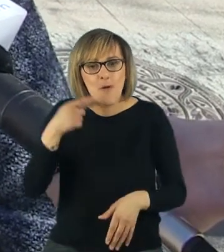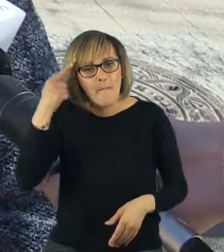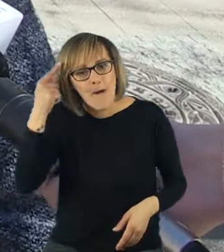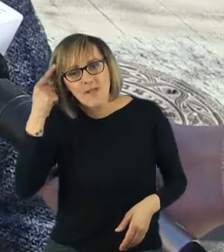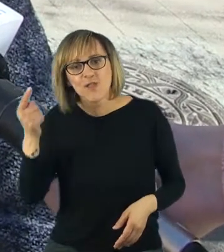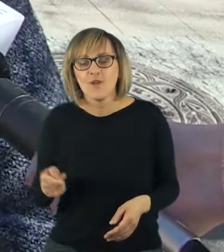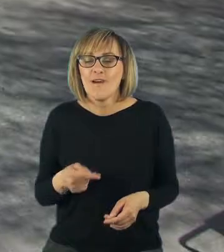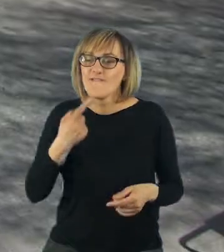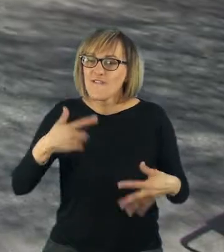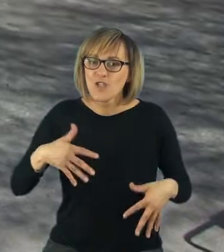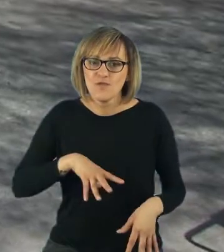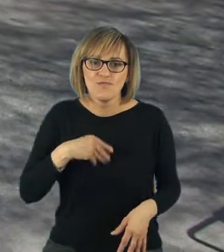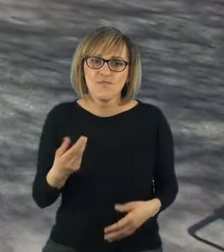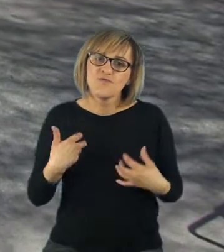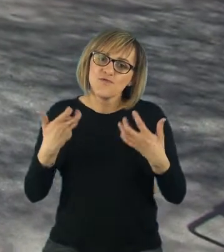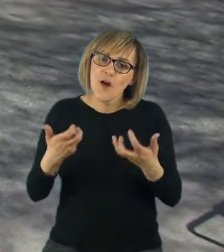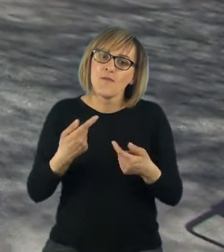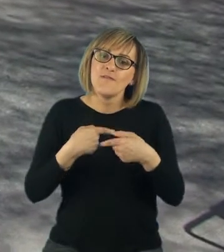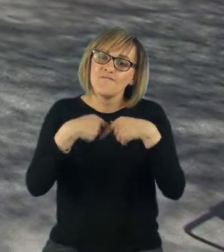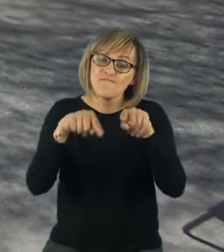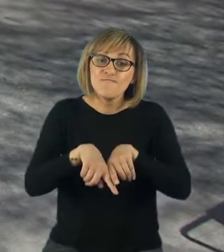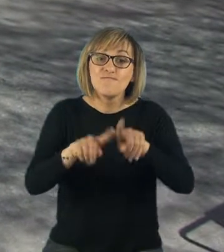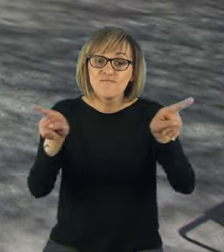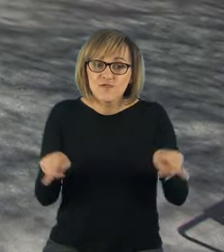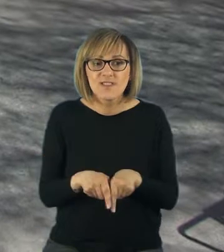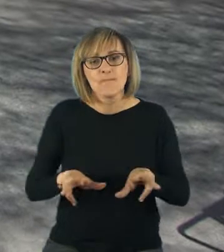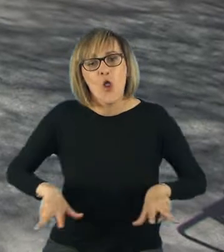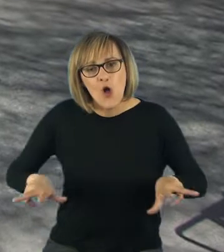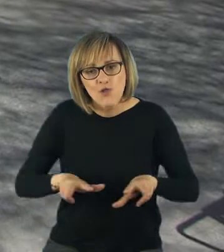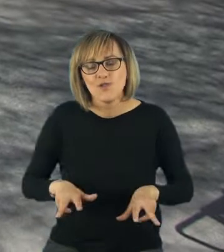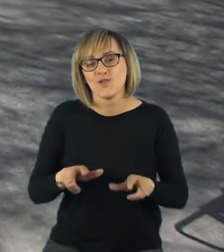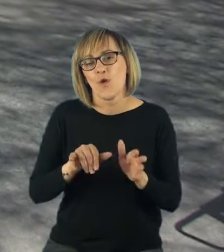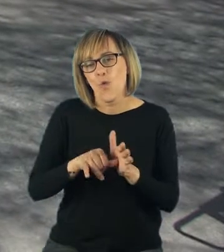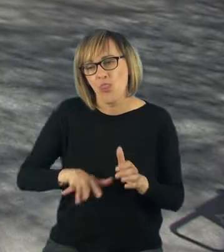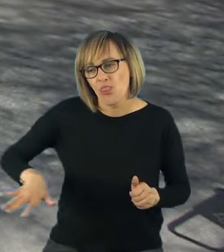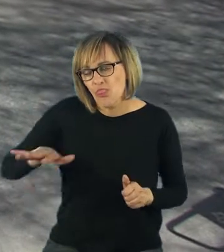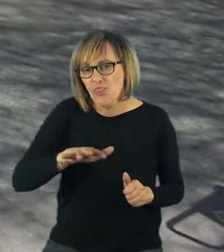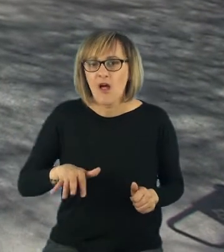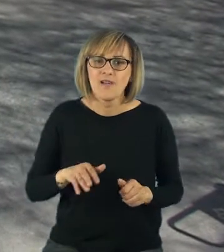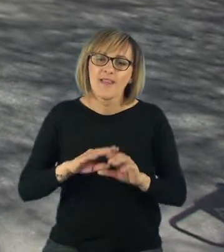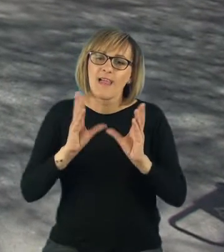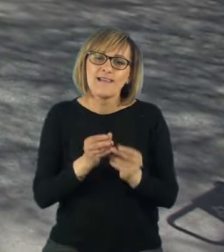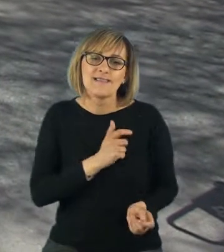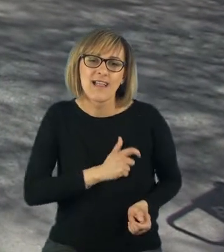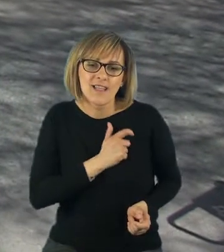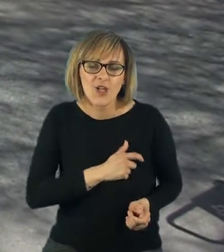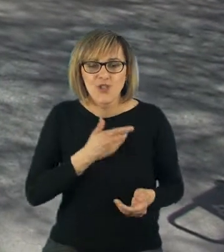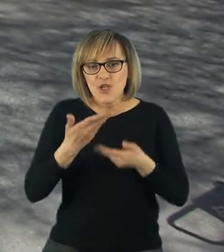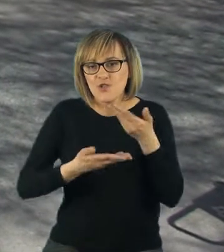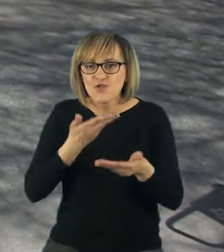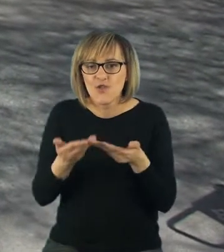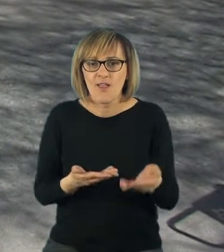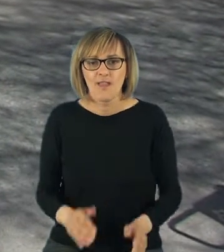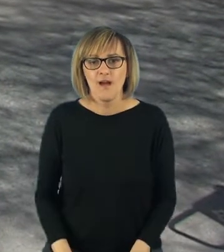i wesołych świąt. Chciałabym wszystkim rodzinom kutnowskim złożyć najserdeczniejsze świąteczne